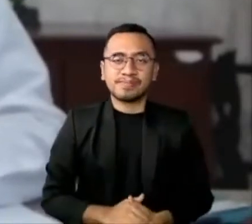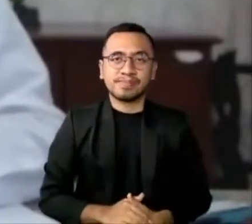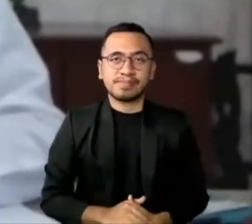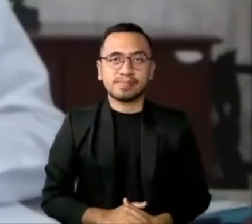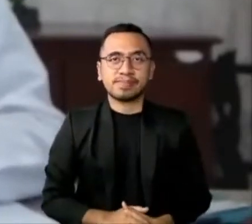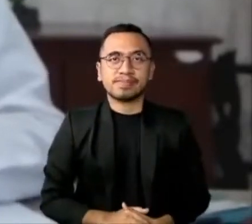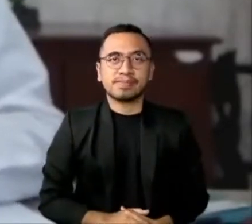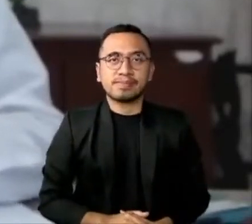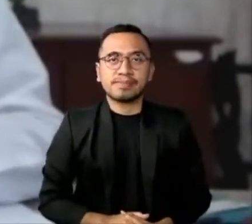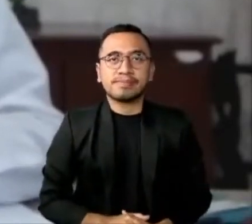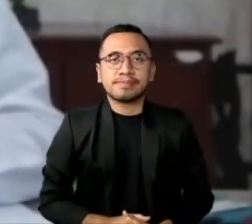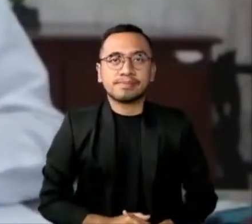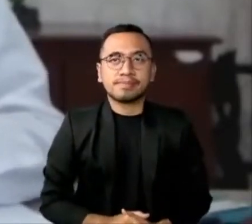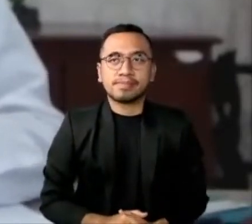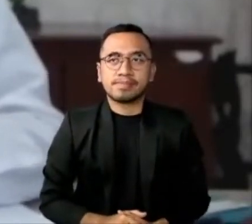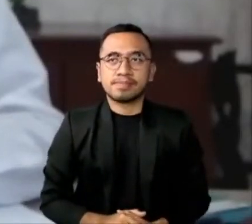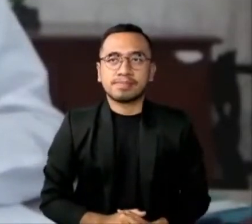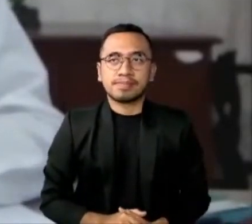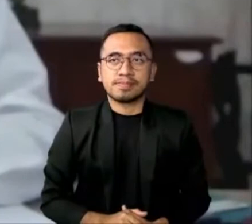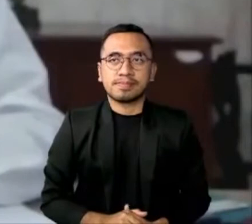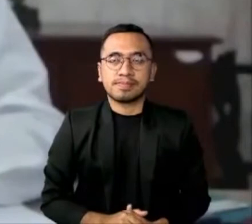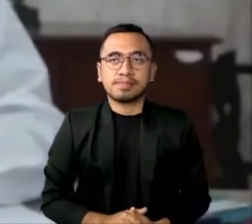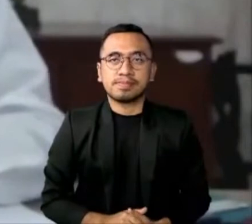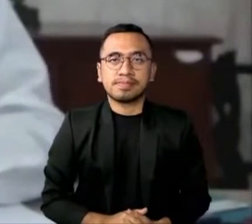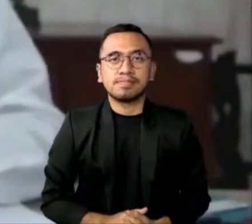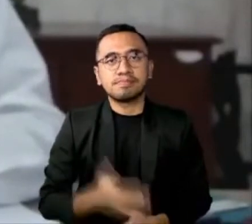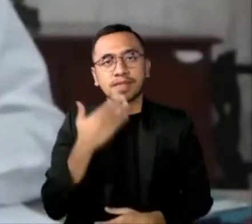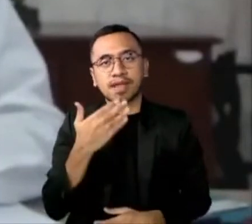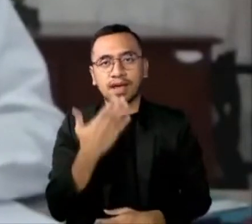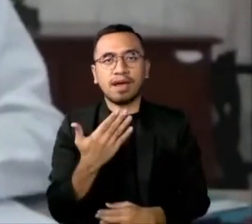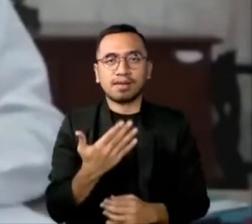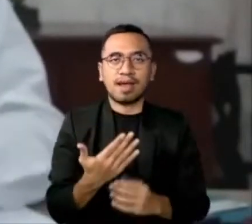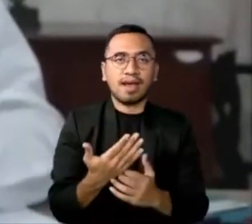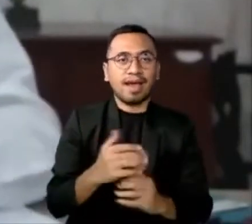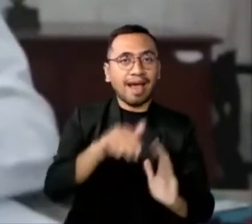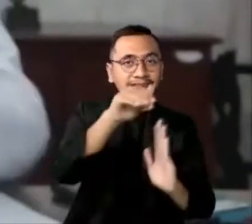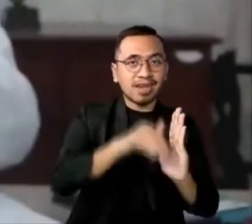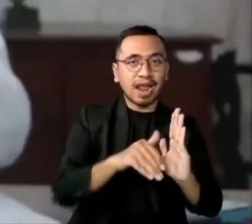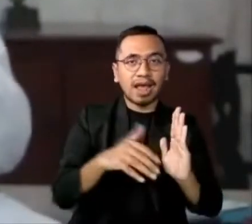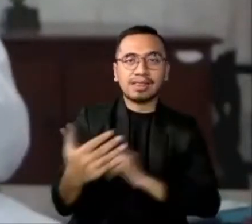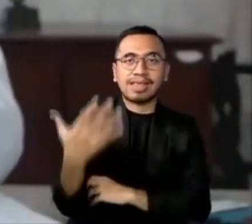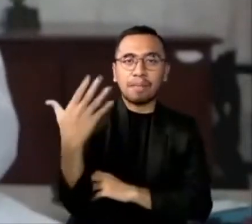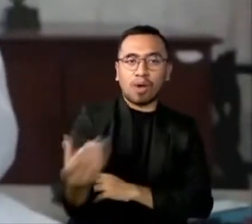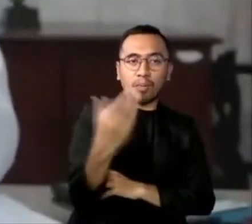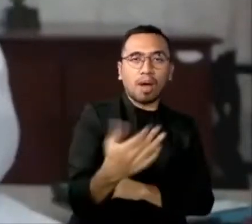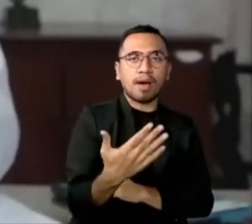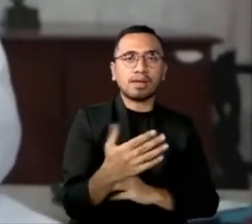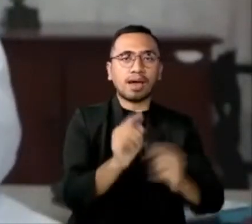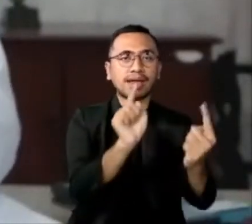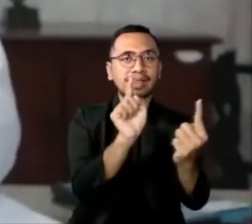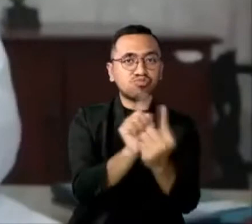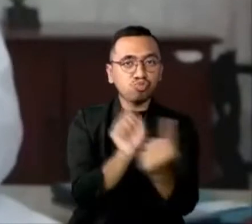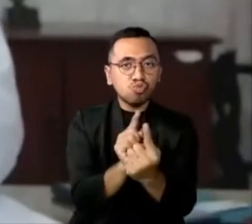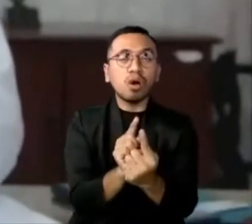ya, acara-acara menteri akhirnya hajatan itu. Pertemuan masyarakat itu, satu sekarang ada di